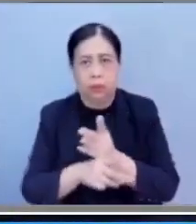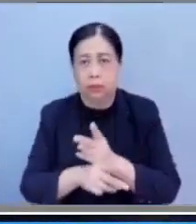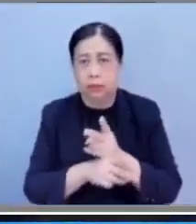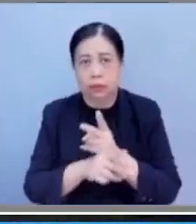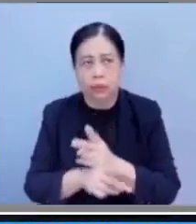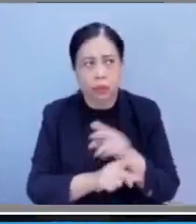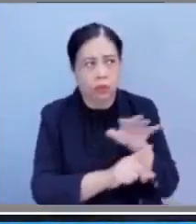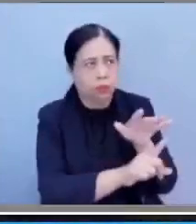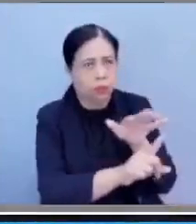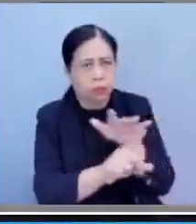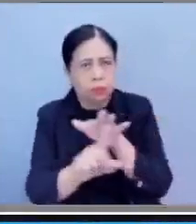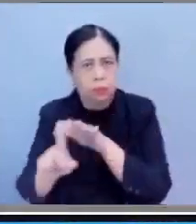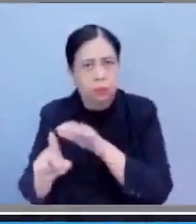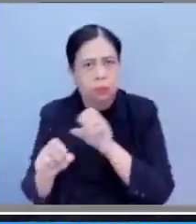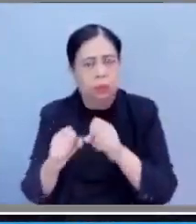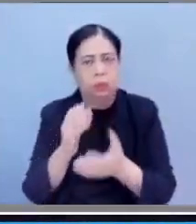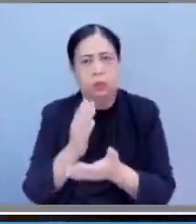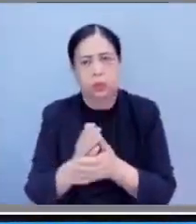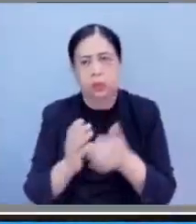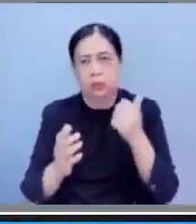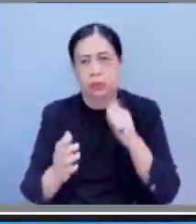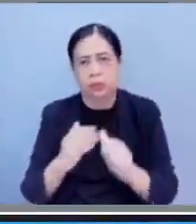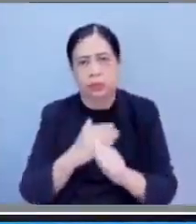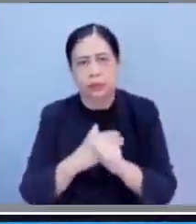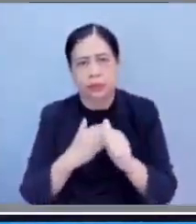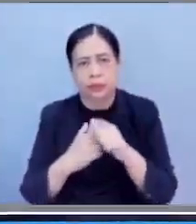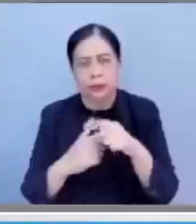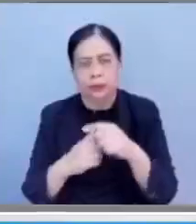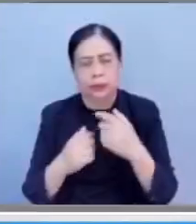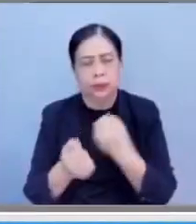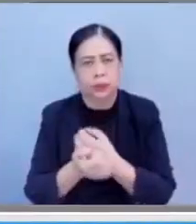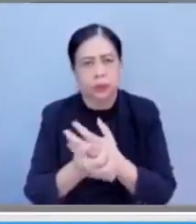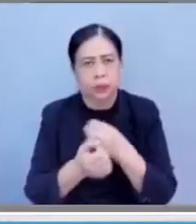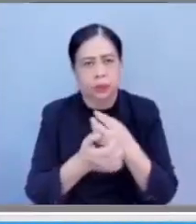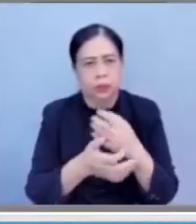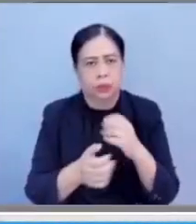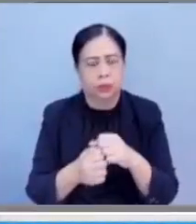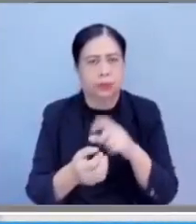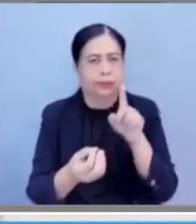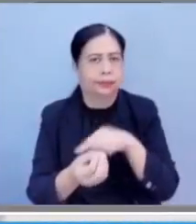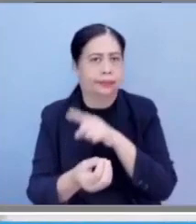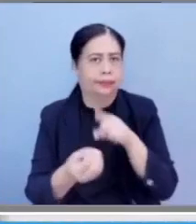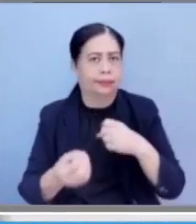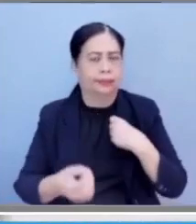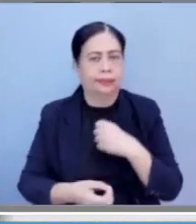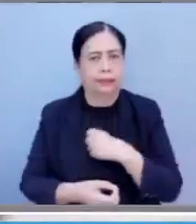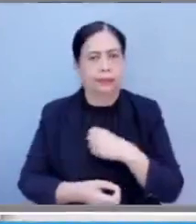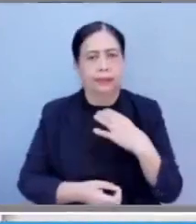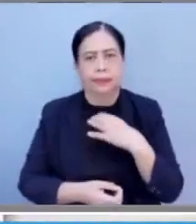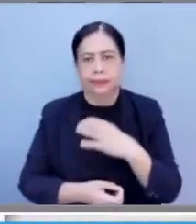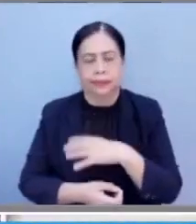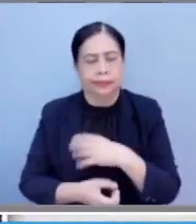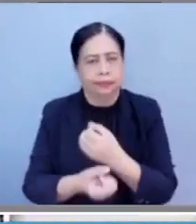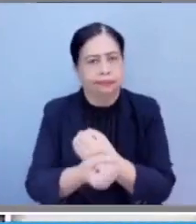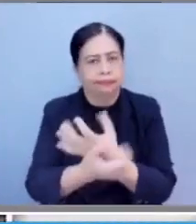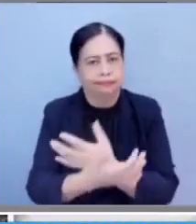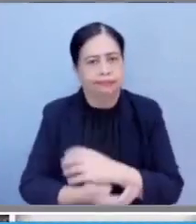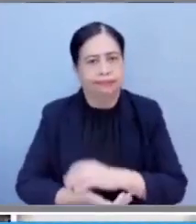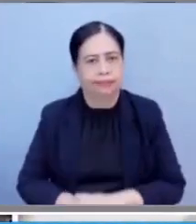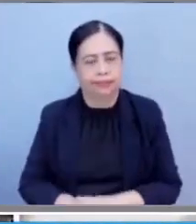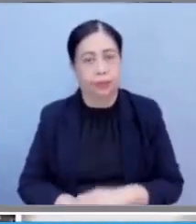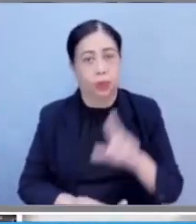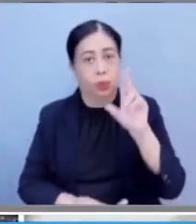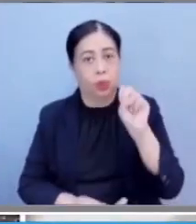mapagmatsyag para mapigilan ang anumang mga pag-atake. Kinundi na rin ng ilang senador at kongresista ang pagsabog. Si U.S. Ambassador